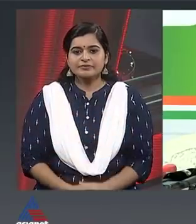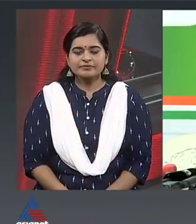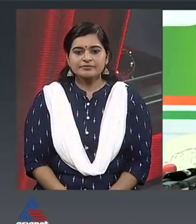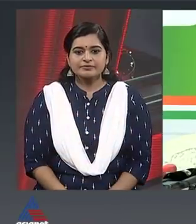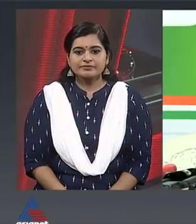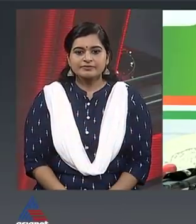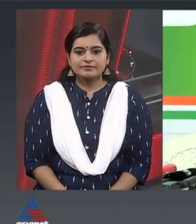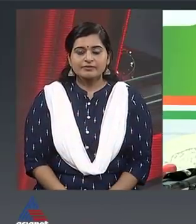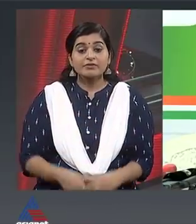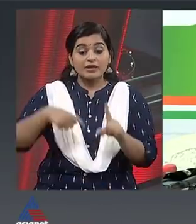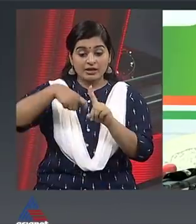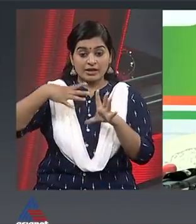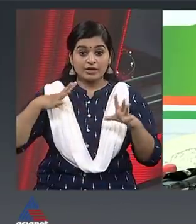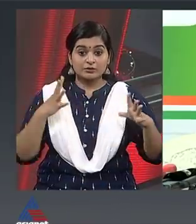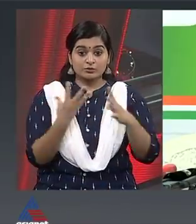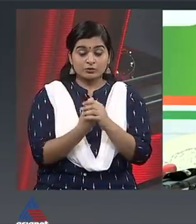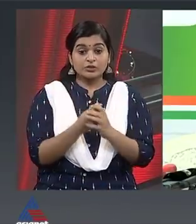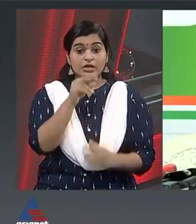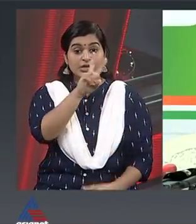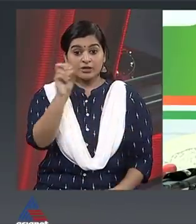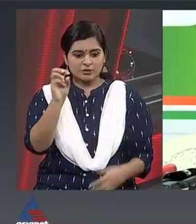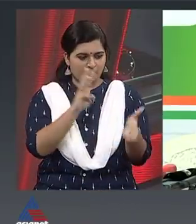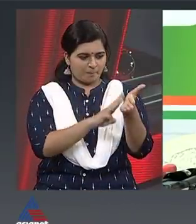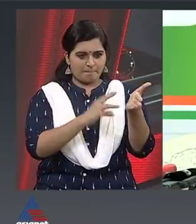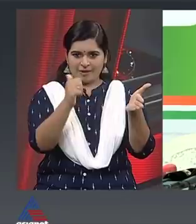കേരളത്തിൽ 20 മന്ത്രിമാരും ഒരു മുഖ്യമന്ത്രിയും ഉണ്ടായിട്ടും